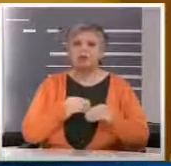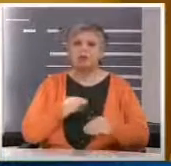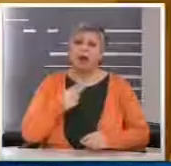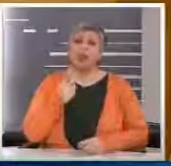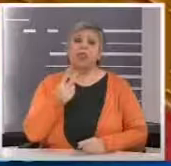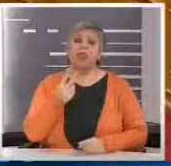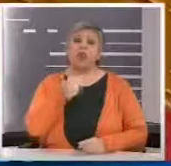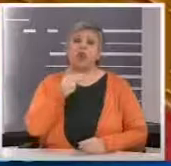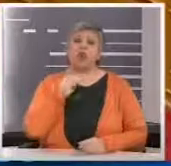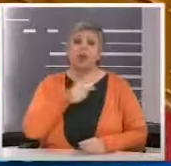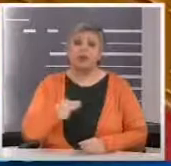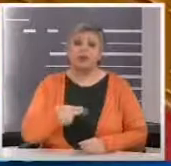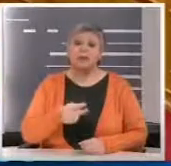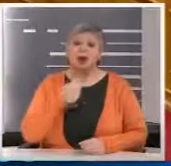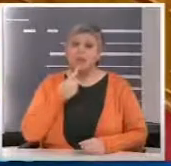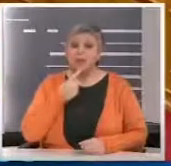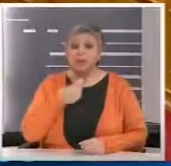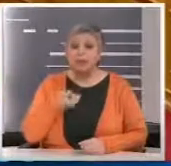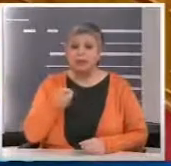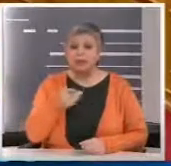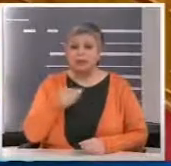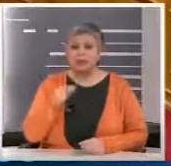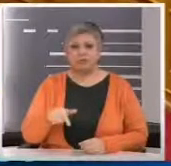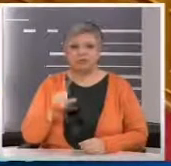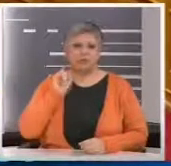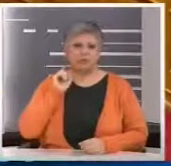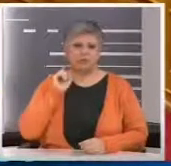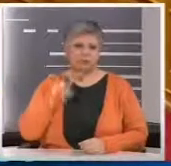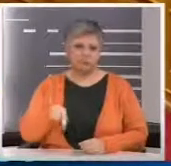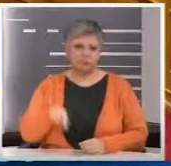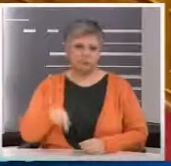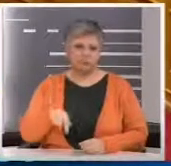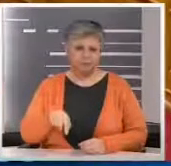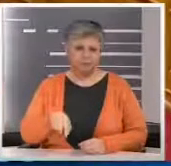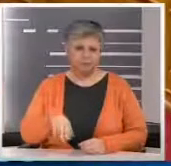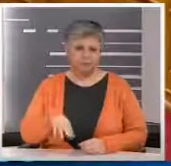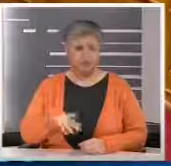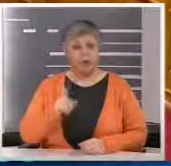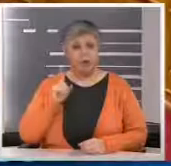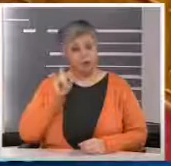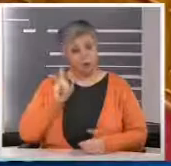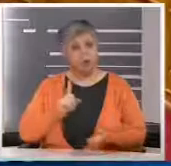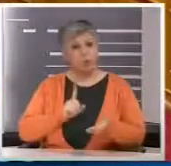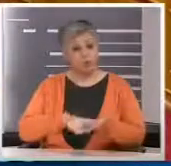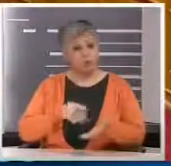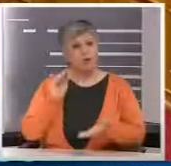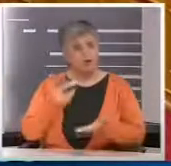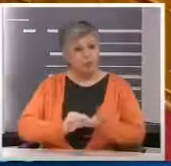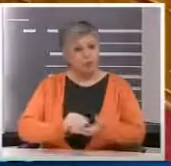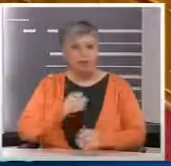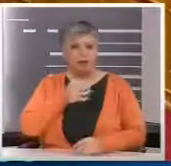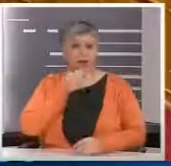ζητήματα απιστίας. Πρώτα απ' όλα νομίζω ότι είναι σωστό να επαναλάβω, είναι ορθό να